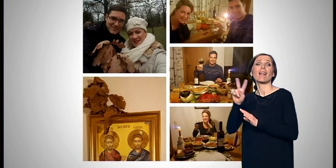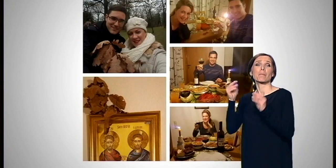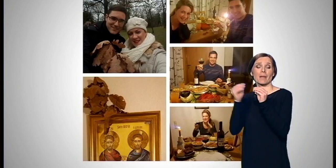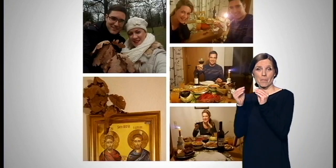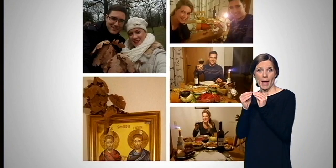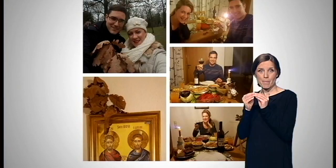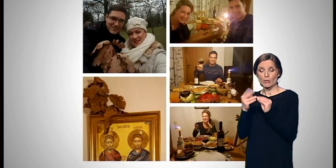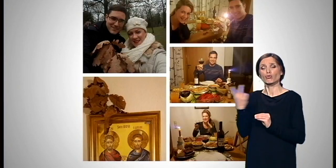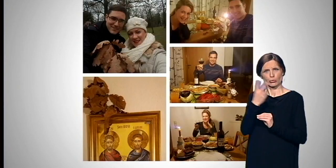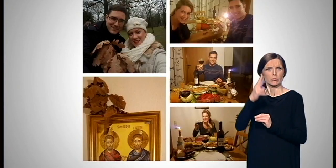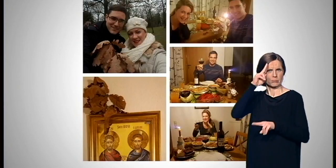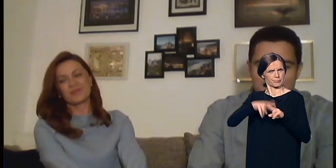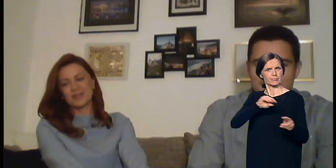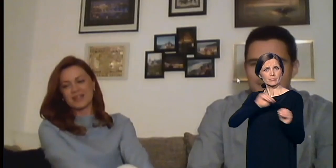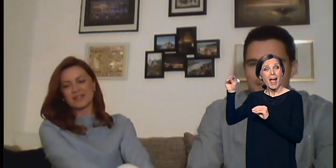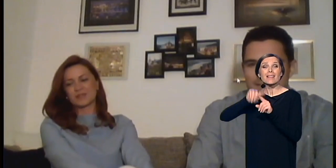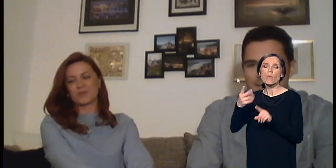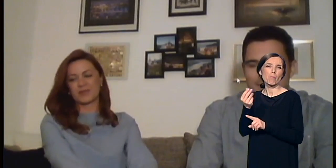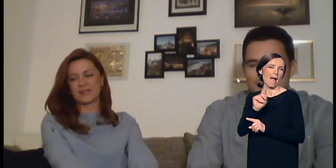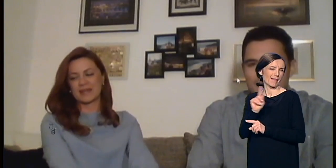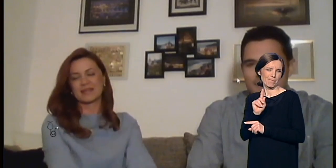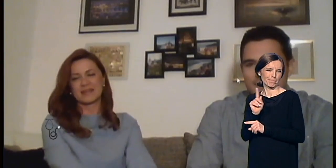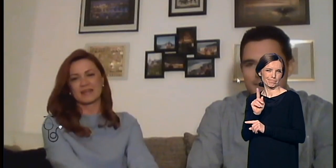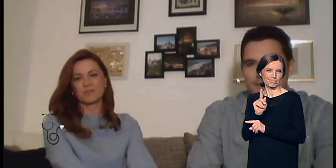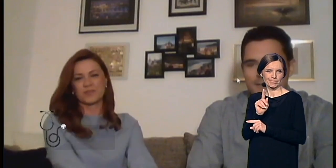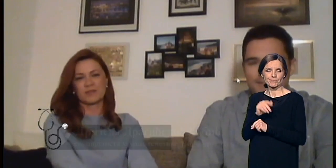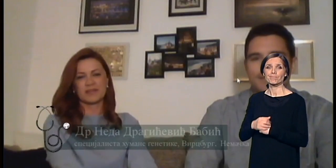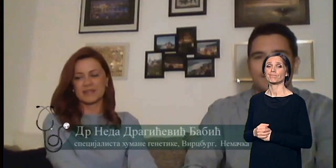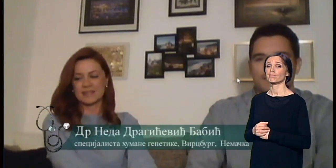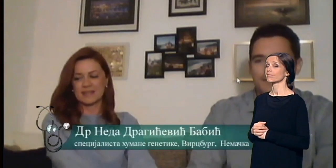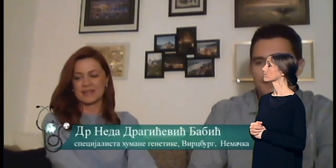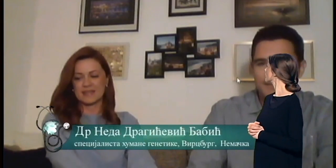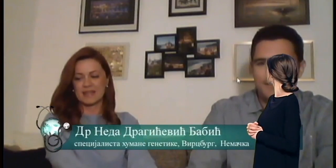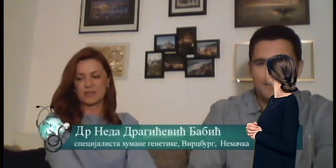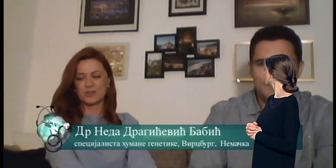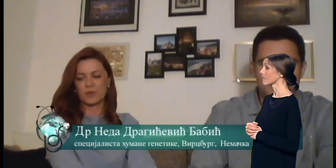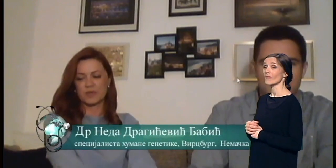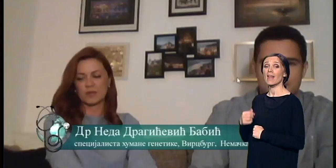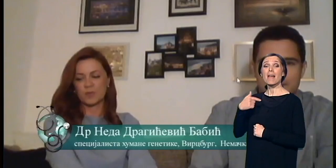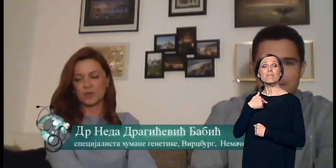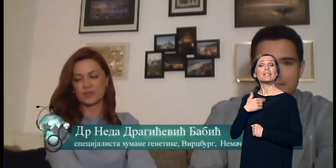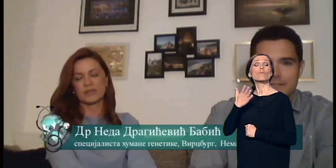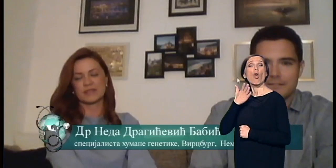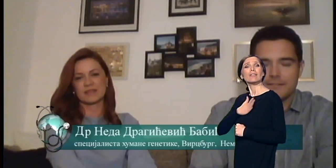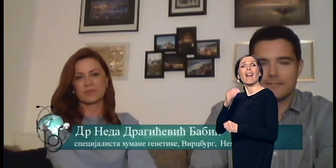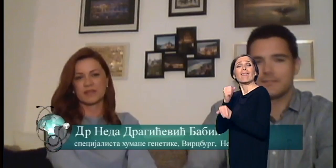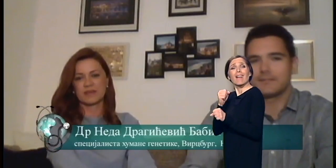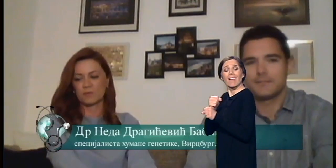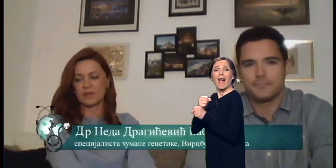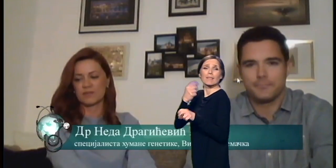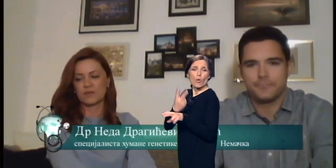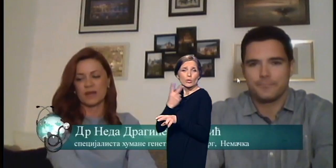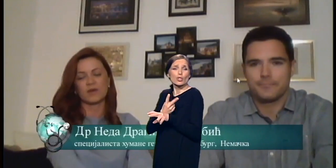materijalni moment nije bio presudan. Želeli smo da radimo u zemlji gde se naš posao poštuje,